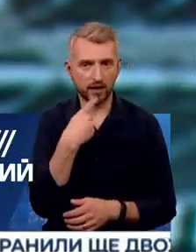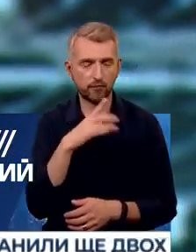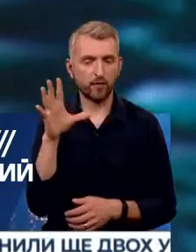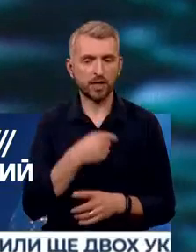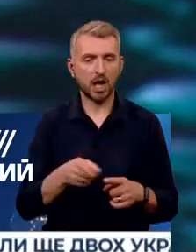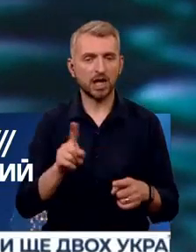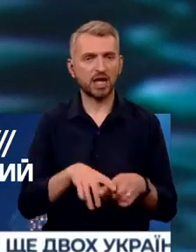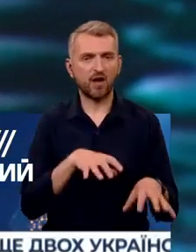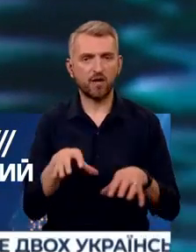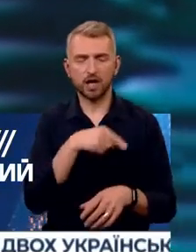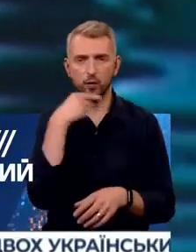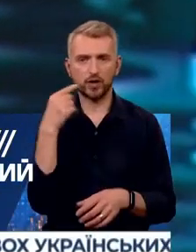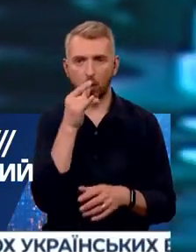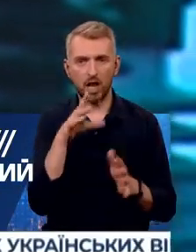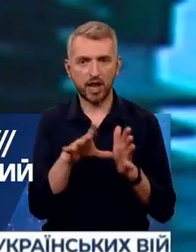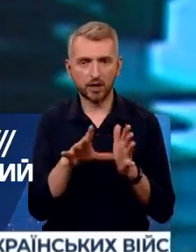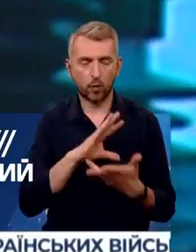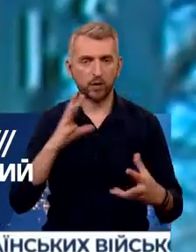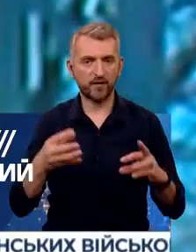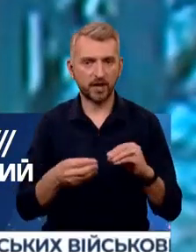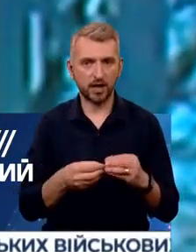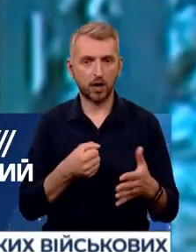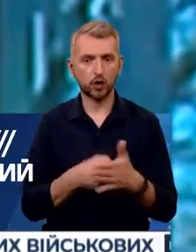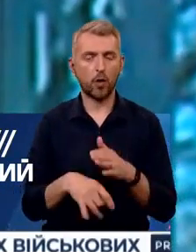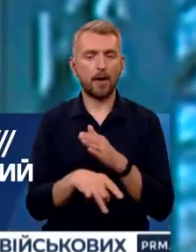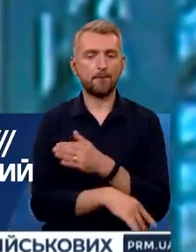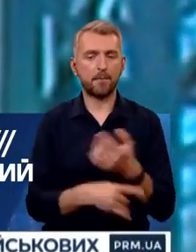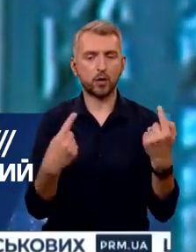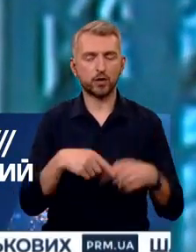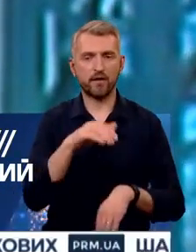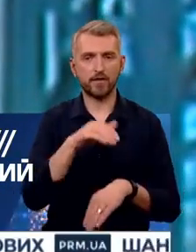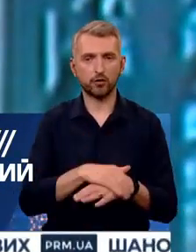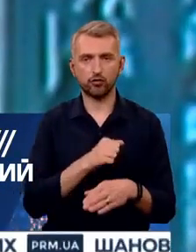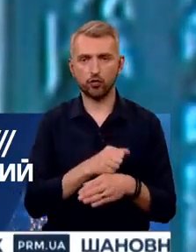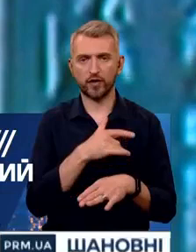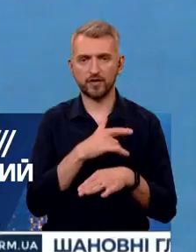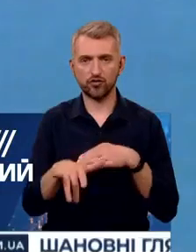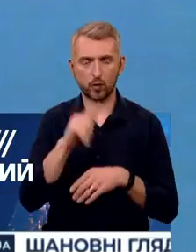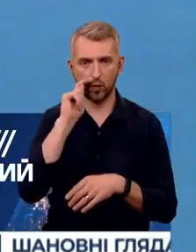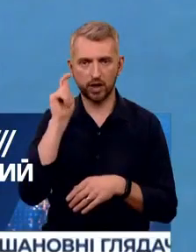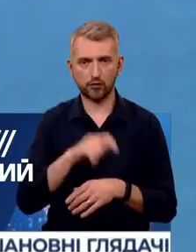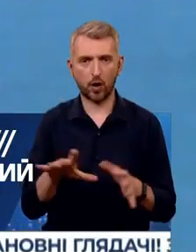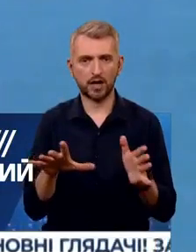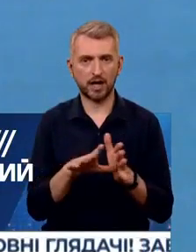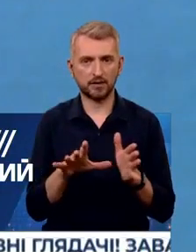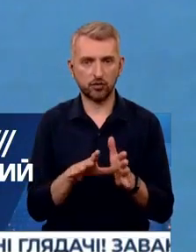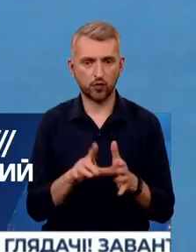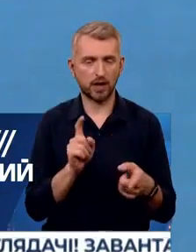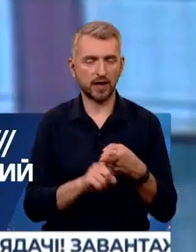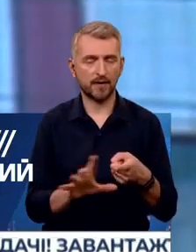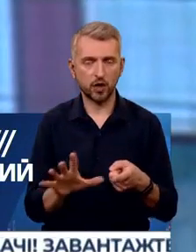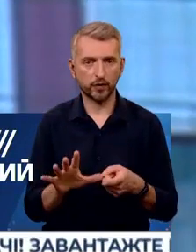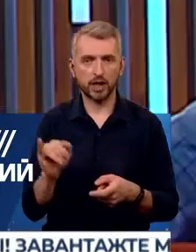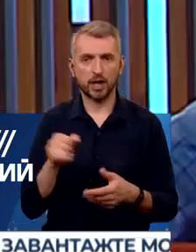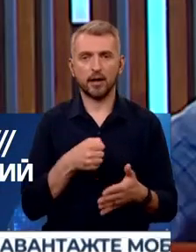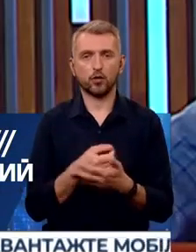ця афера з російською електрикою приведе до банкрутства, фактично до знищення вітчизняної енергетичної незалежності